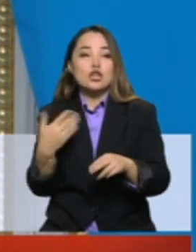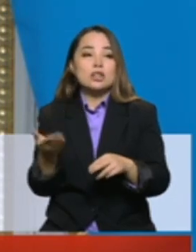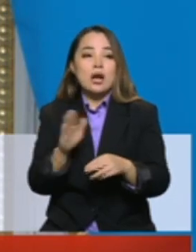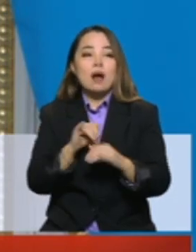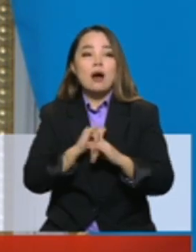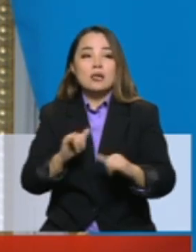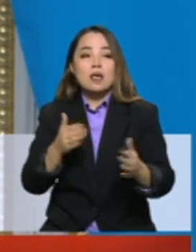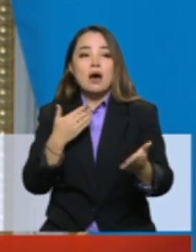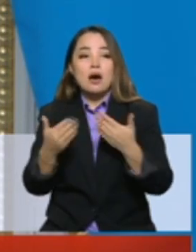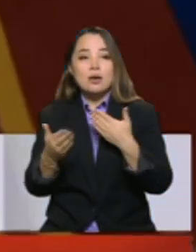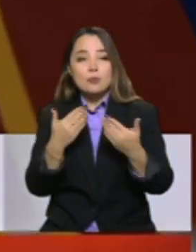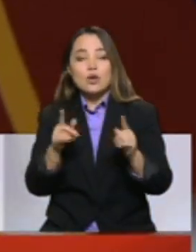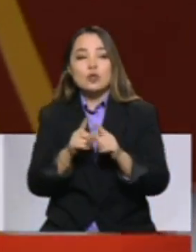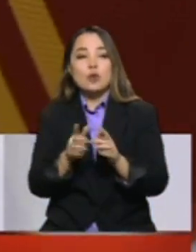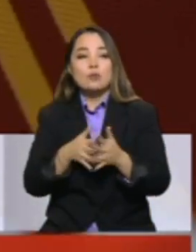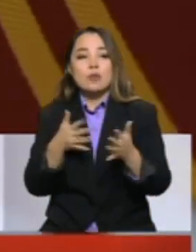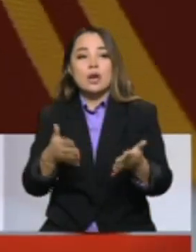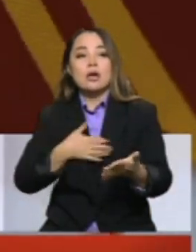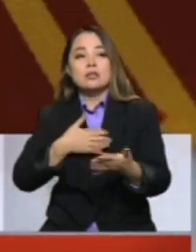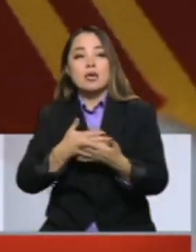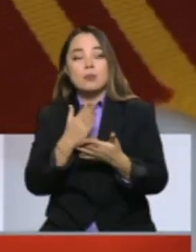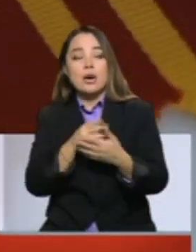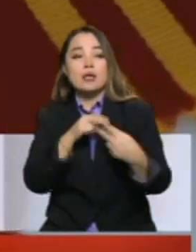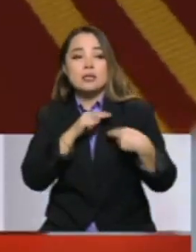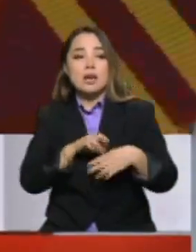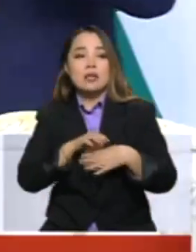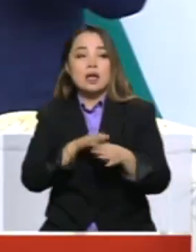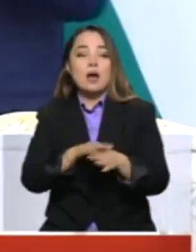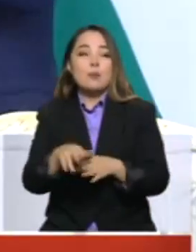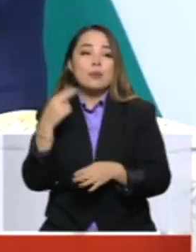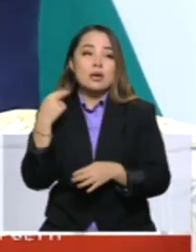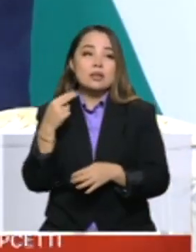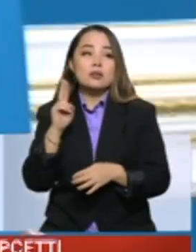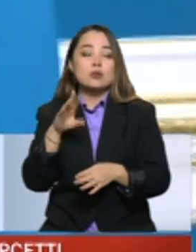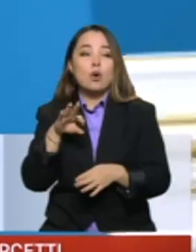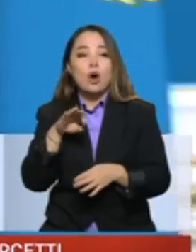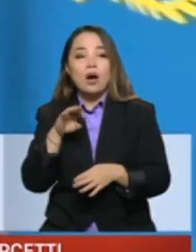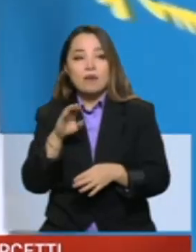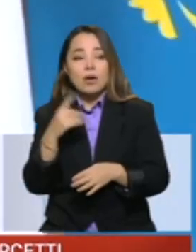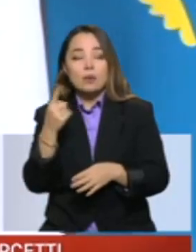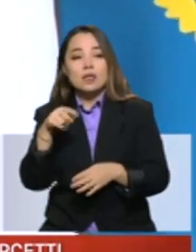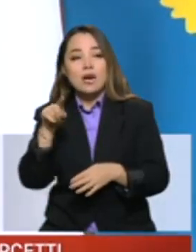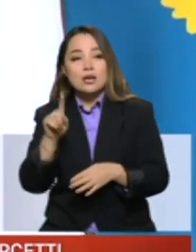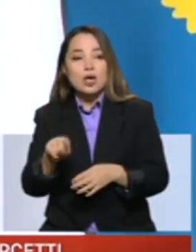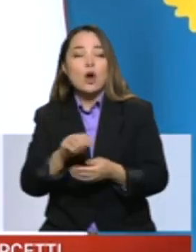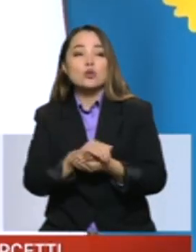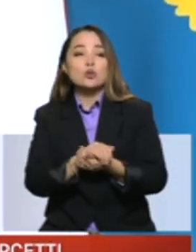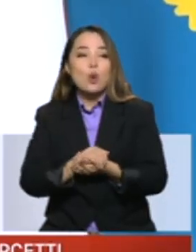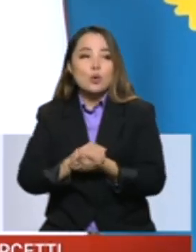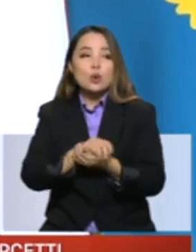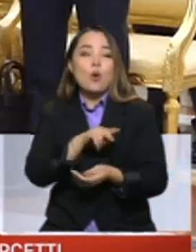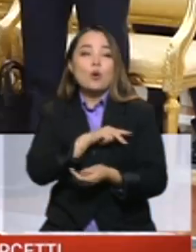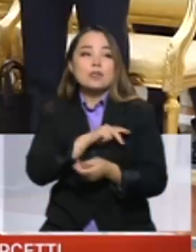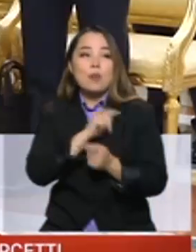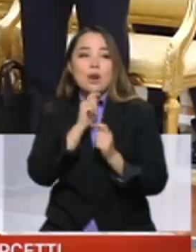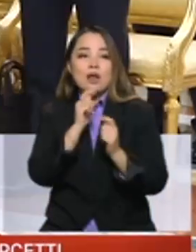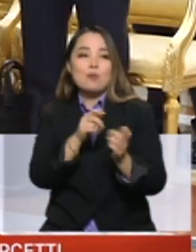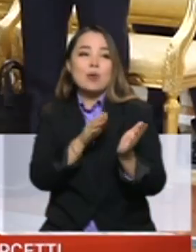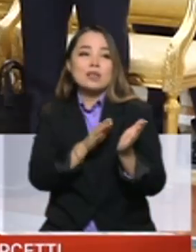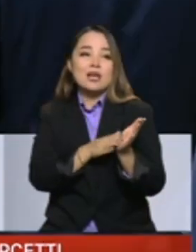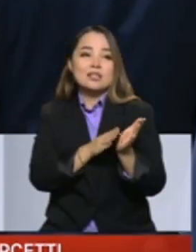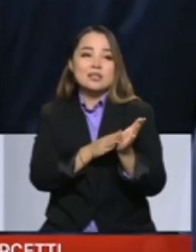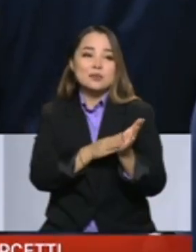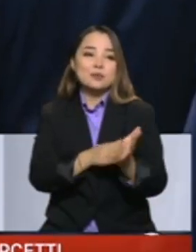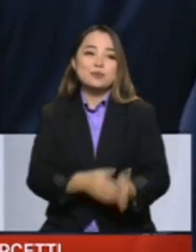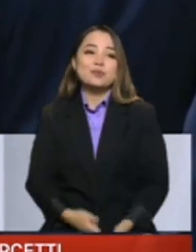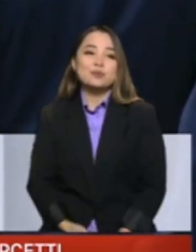қарым-қатынасты дамытуға елеулі үлес қосып келеді. Осы еңбек үшін оны президент Қасым-Жомарт Тоқаев бірінші дәрежелі достық орденімен марапаттады. Елеулі үлесі